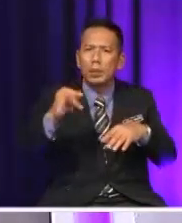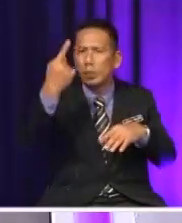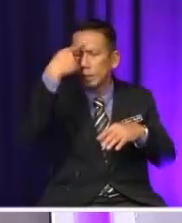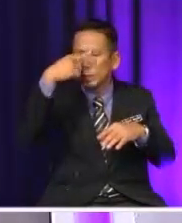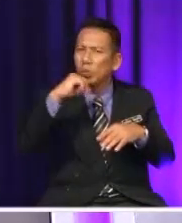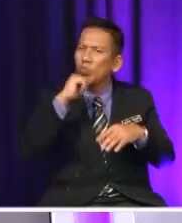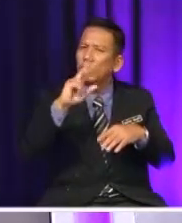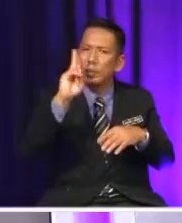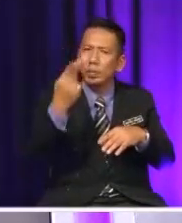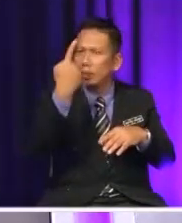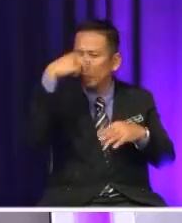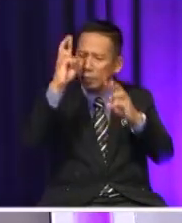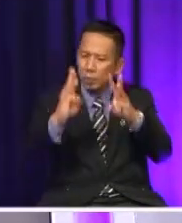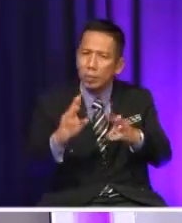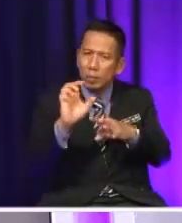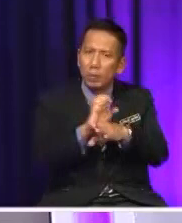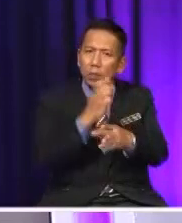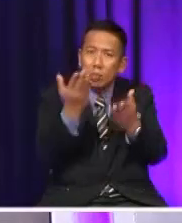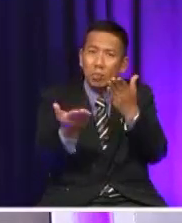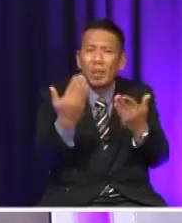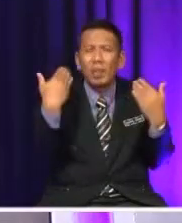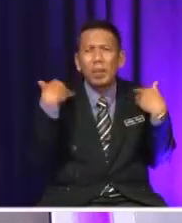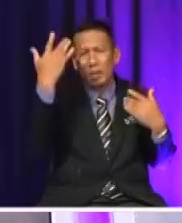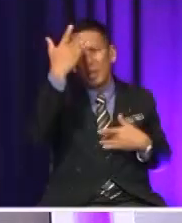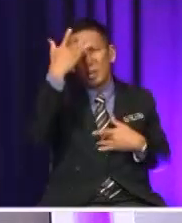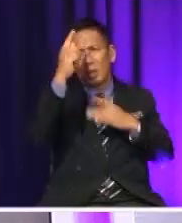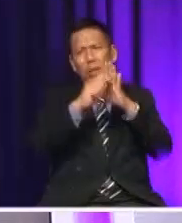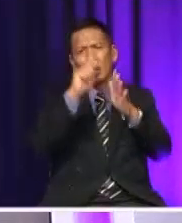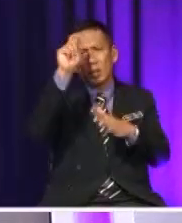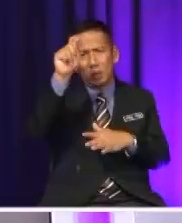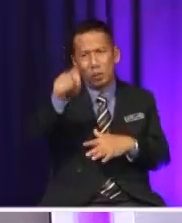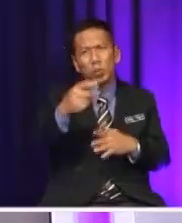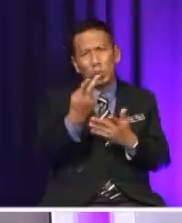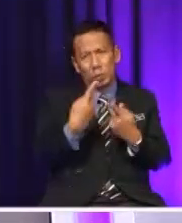emas mungkin mereka yang mungkin ada penyakit-penyakit tertentu